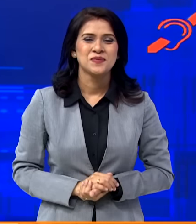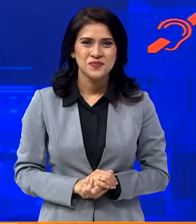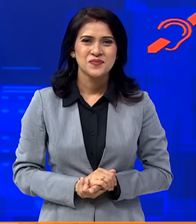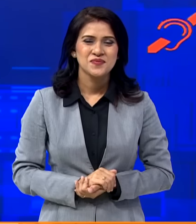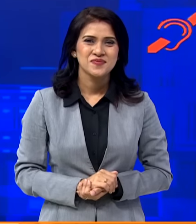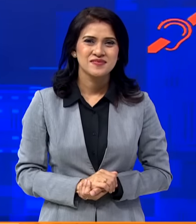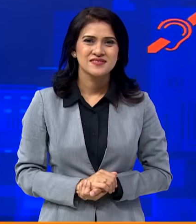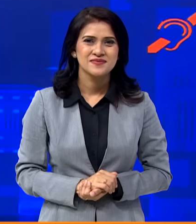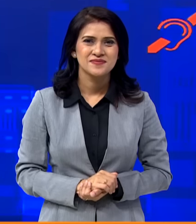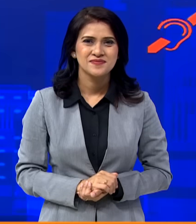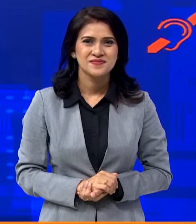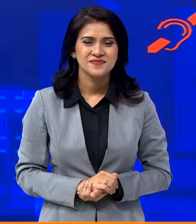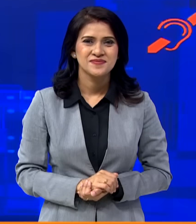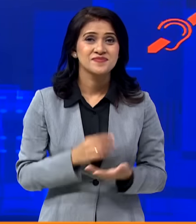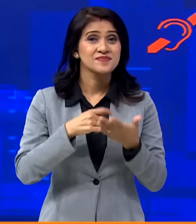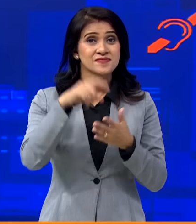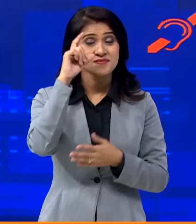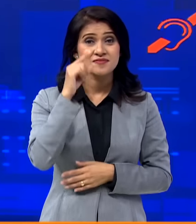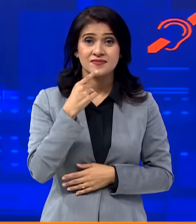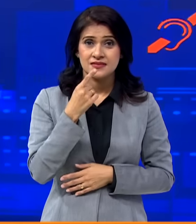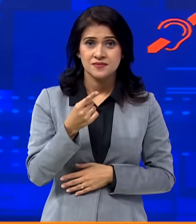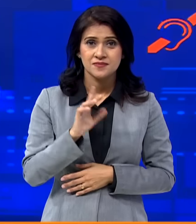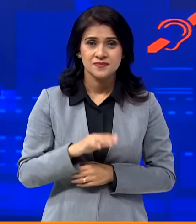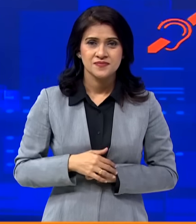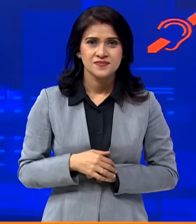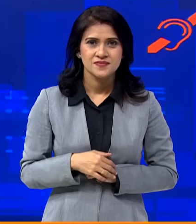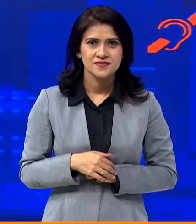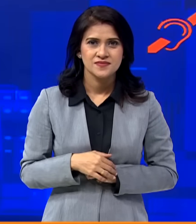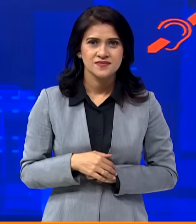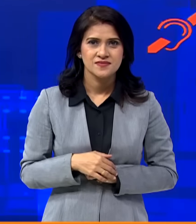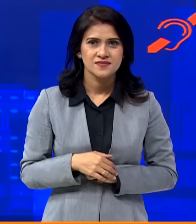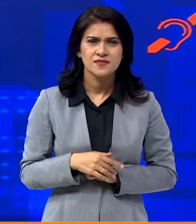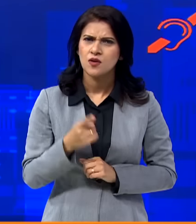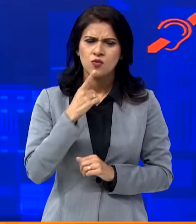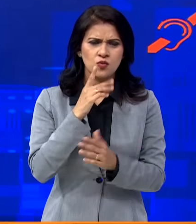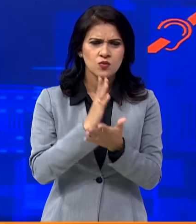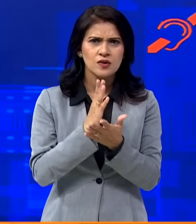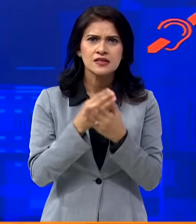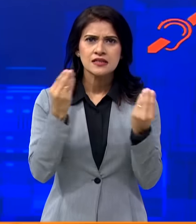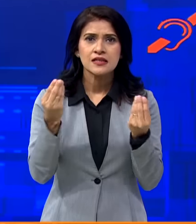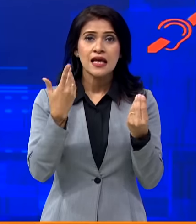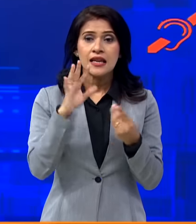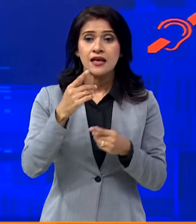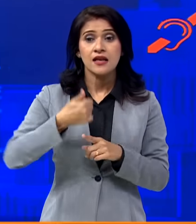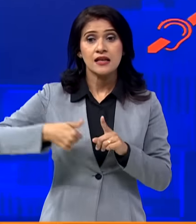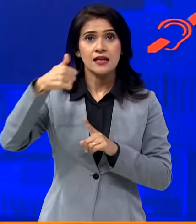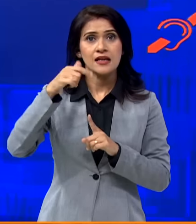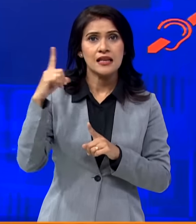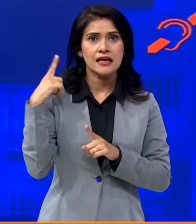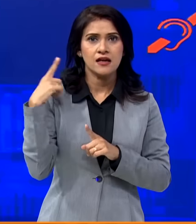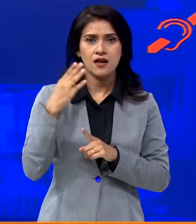सकता अब देखिए मैंने मैंने रजत जी किसी आप बताइए किसी नेता को गधा